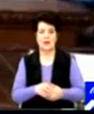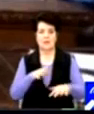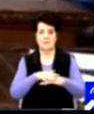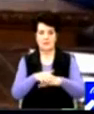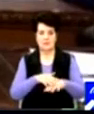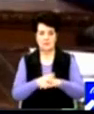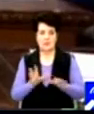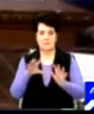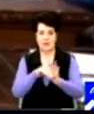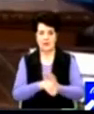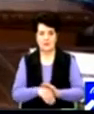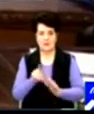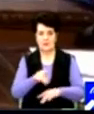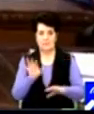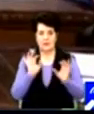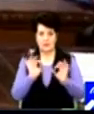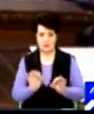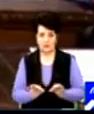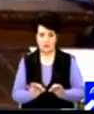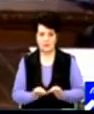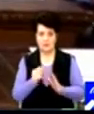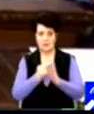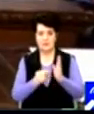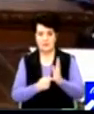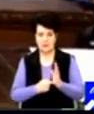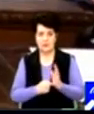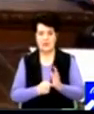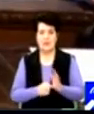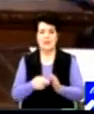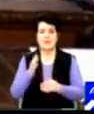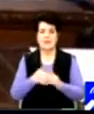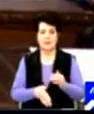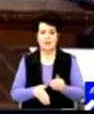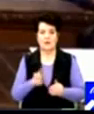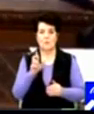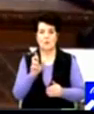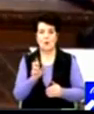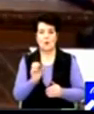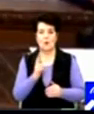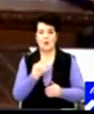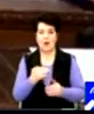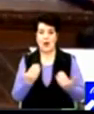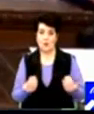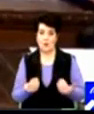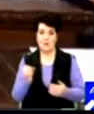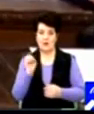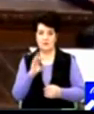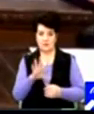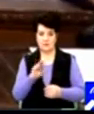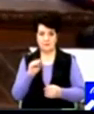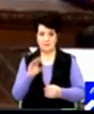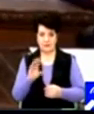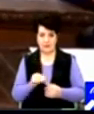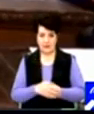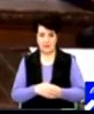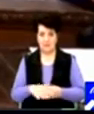matematicieni, aplicarea efectivă a principiului proporționalității determină atribuirea blocului acum a 15 mandate